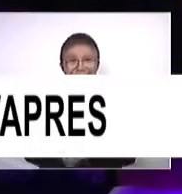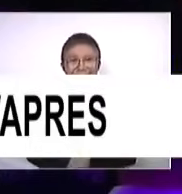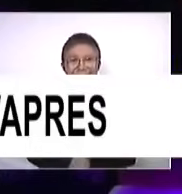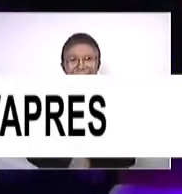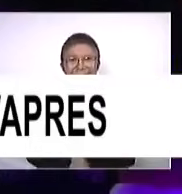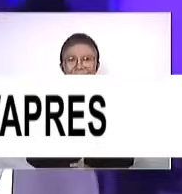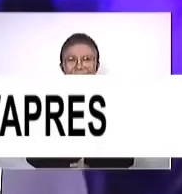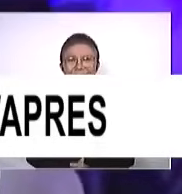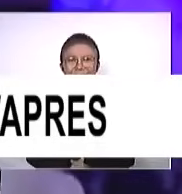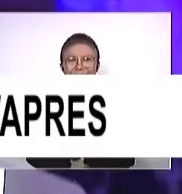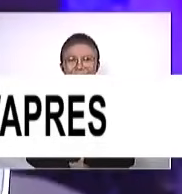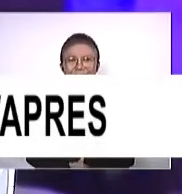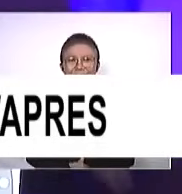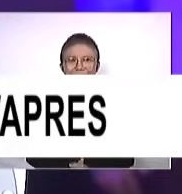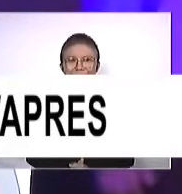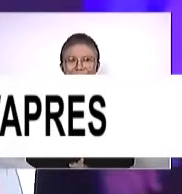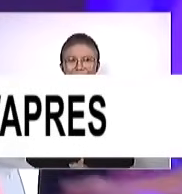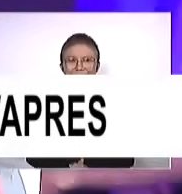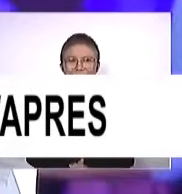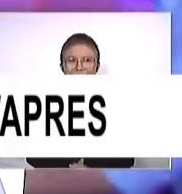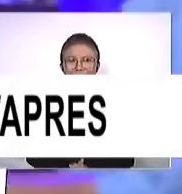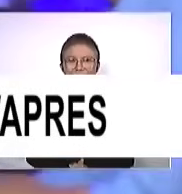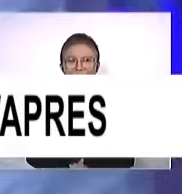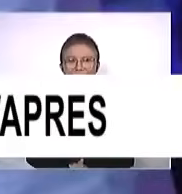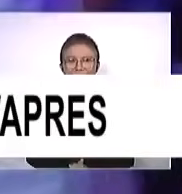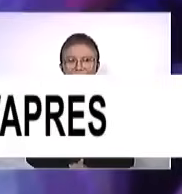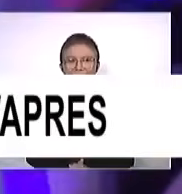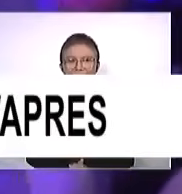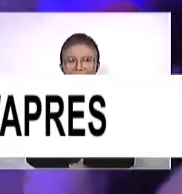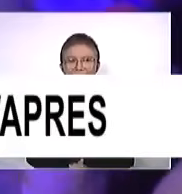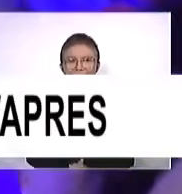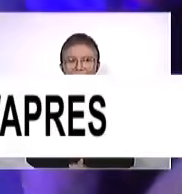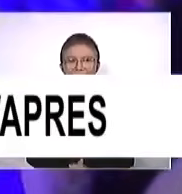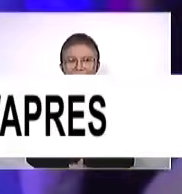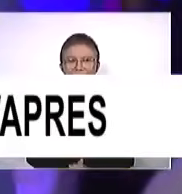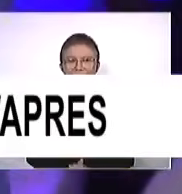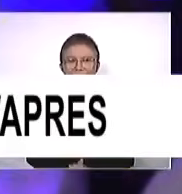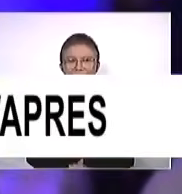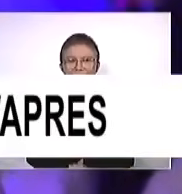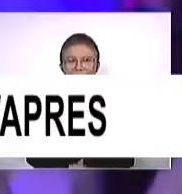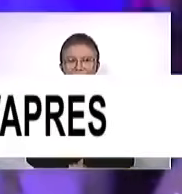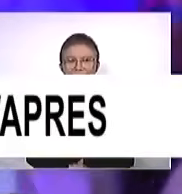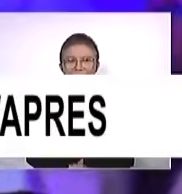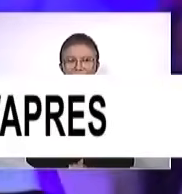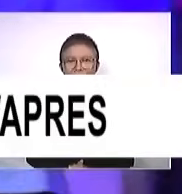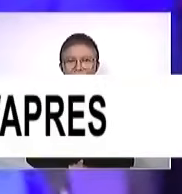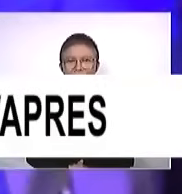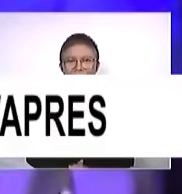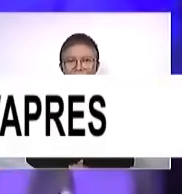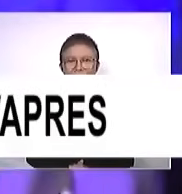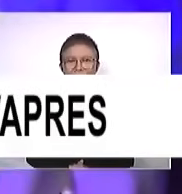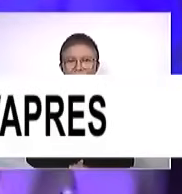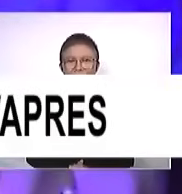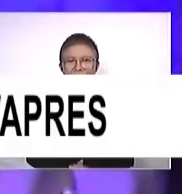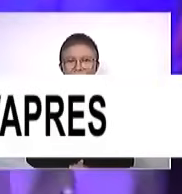ee Gibran itu meragukan gitu banyak yang meragukan lah kita lihat di Twitter lah di Instagram lah dan juga sejumlah pengamat